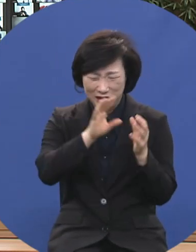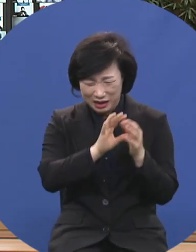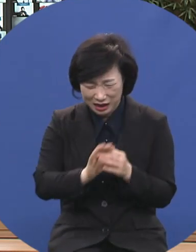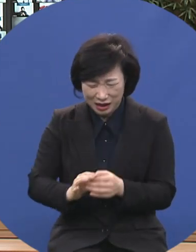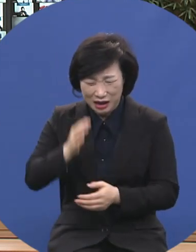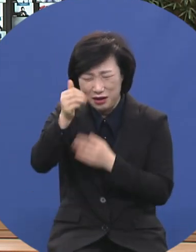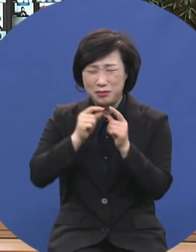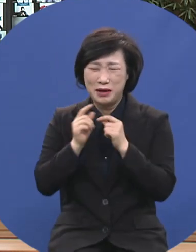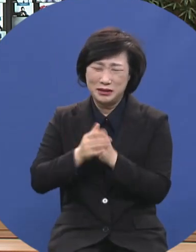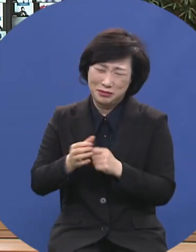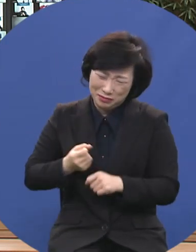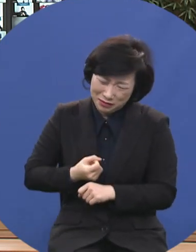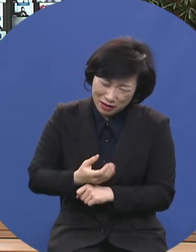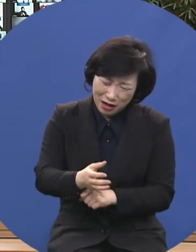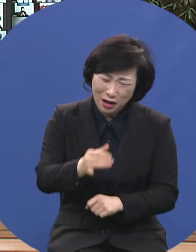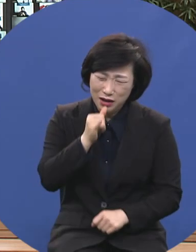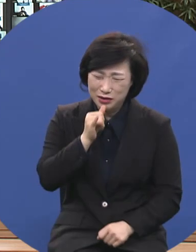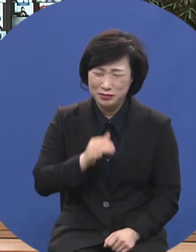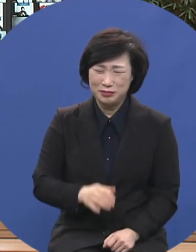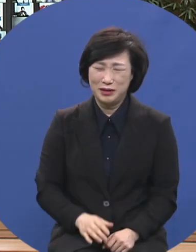하나님 말씀을 애타게